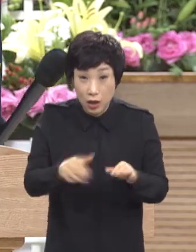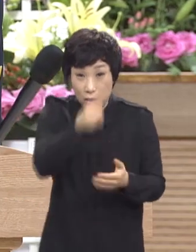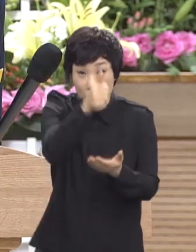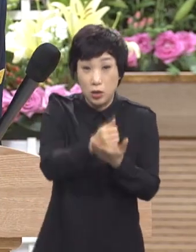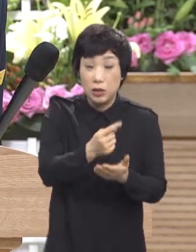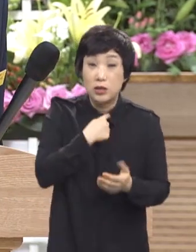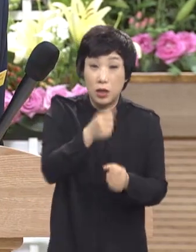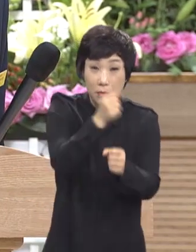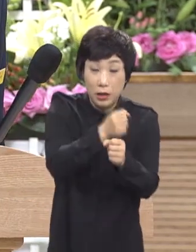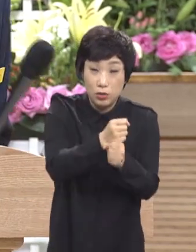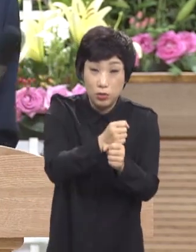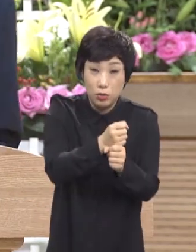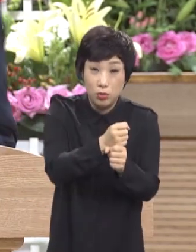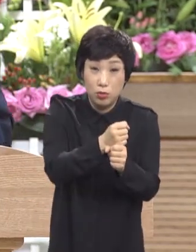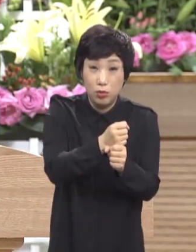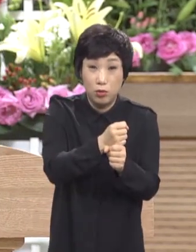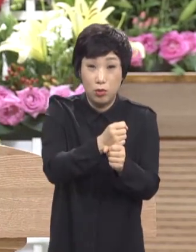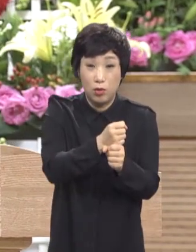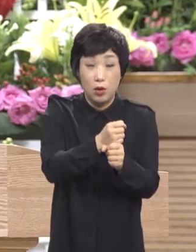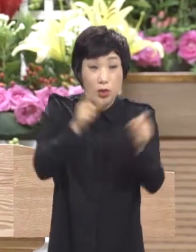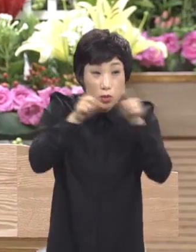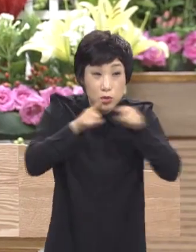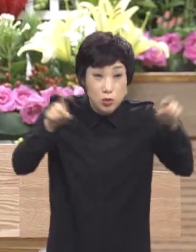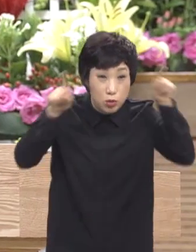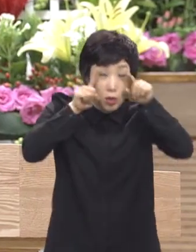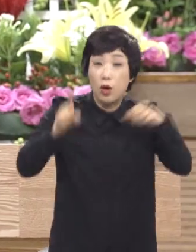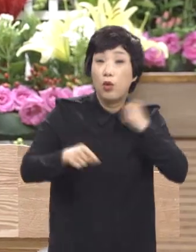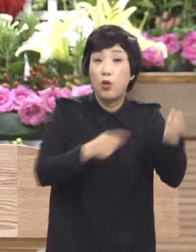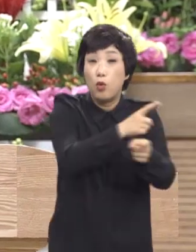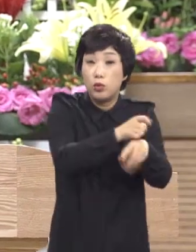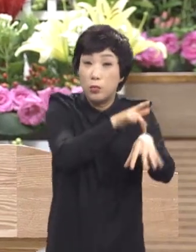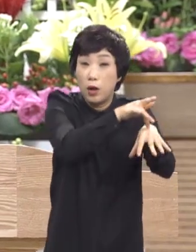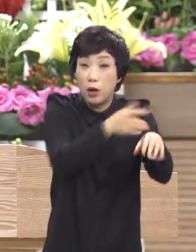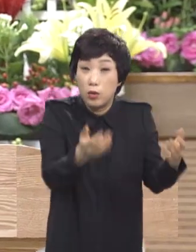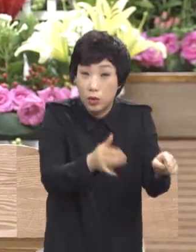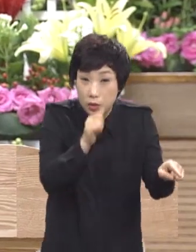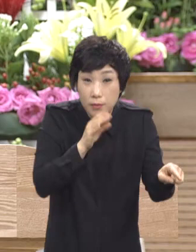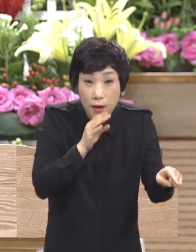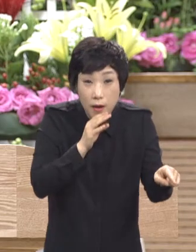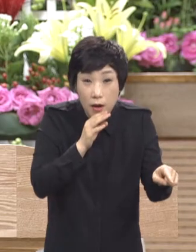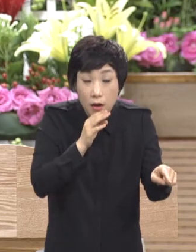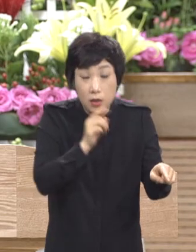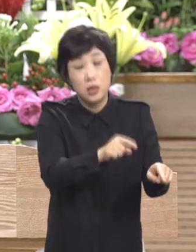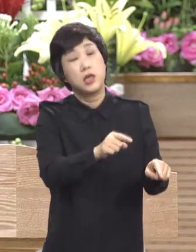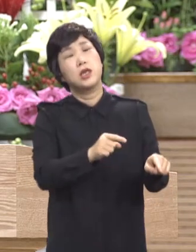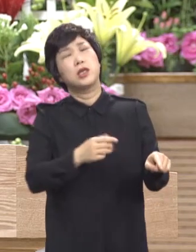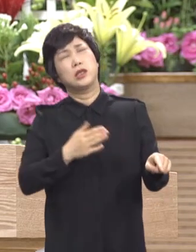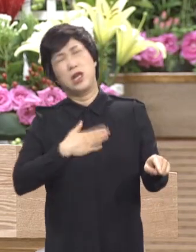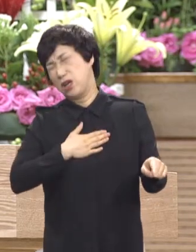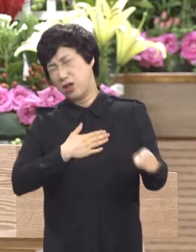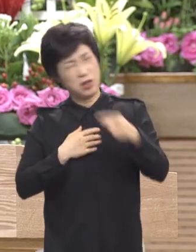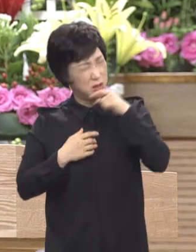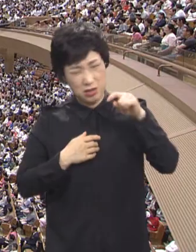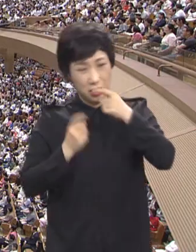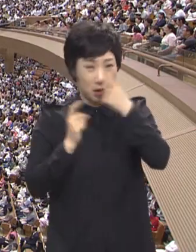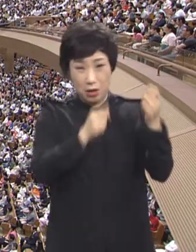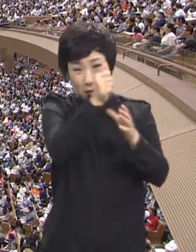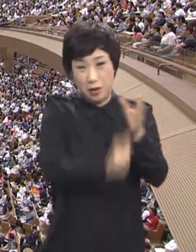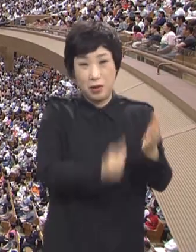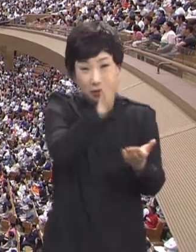죄를 짓게 만들어서 지옥 보내는 원수 마귀에게 속지 말자.